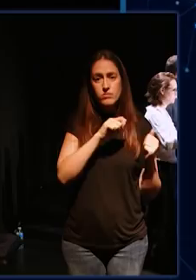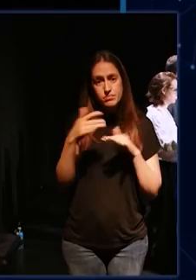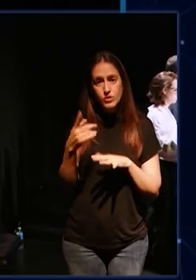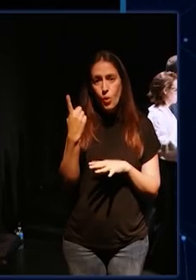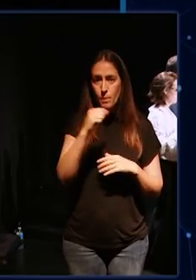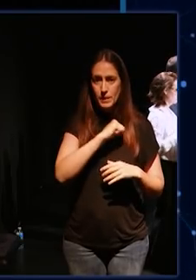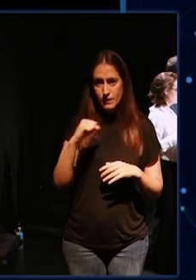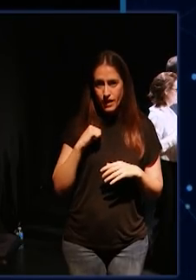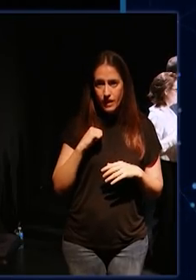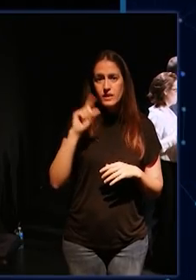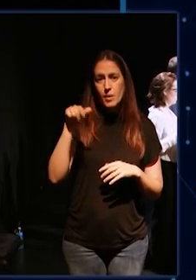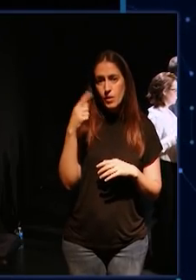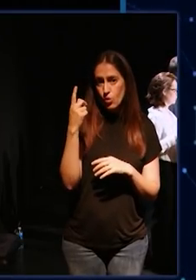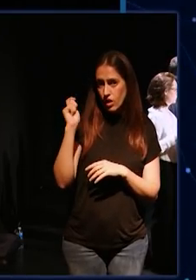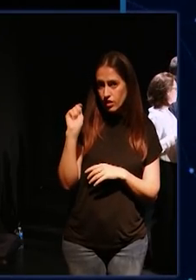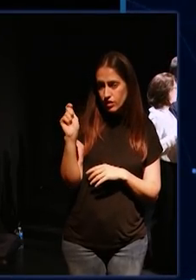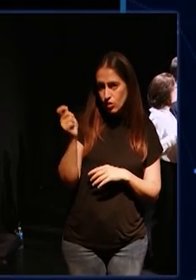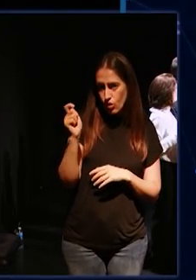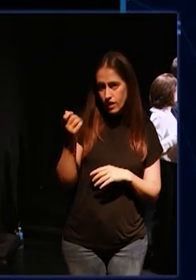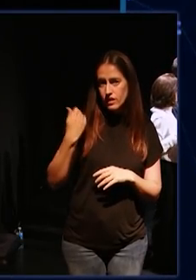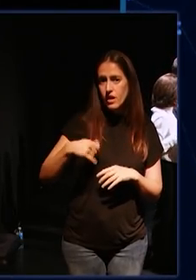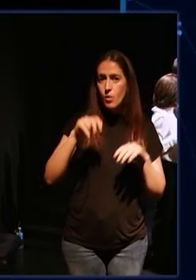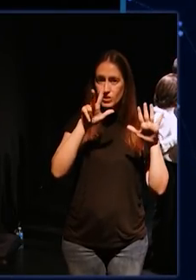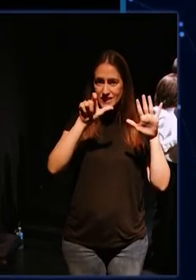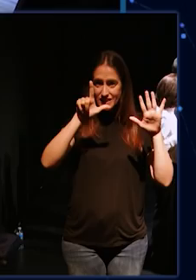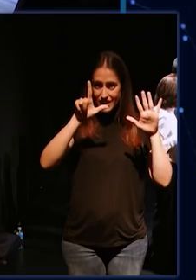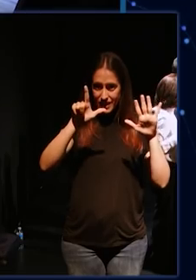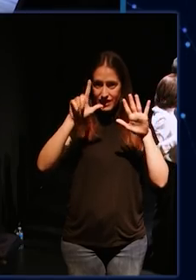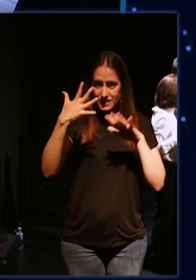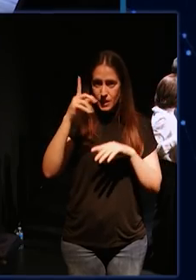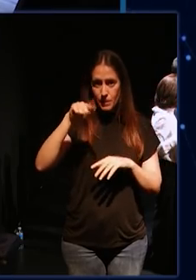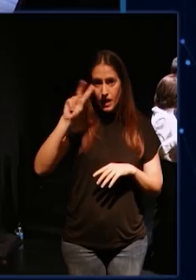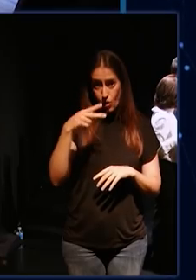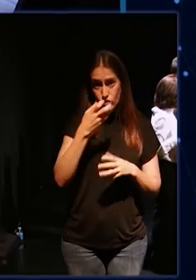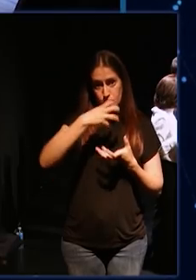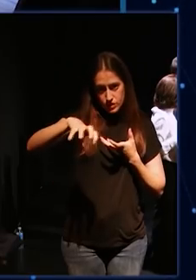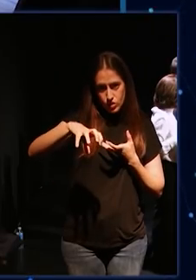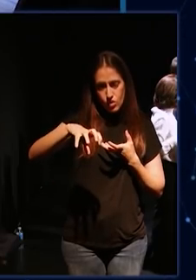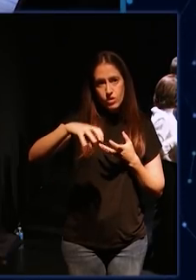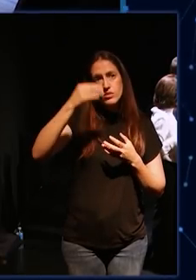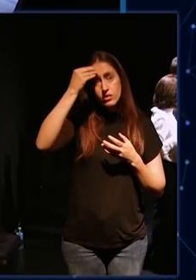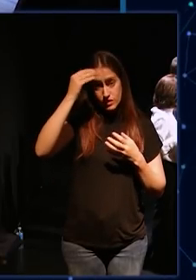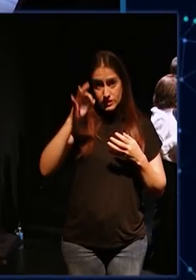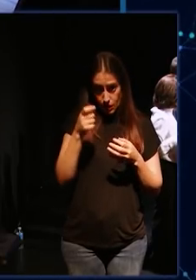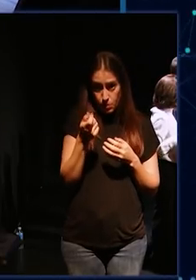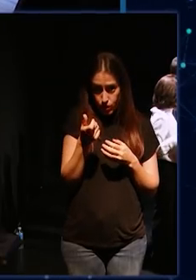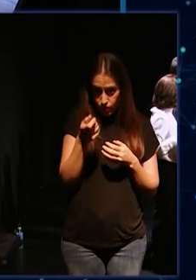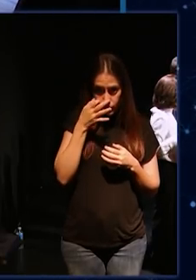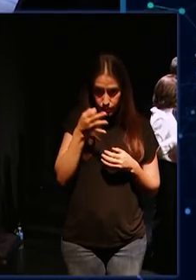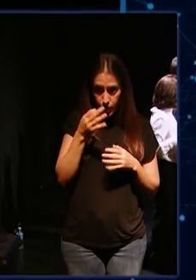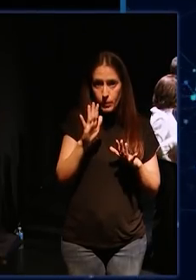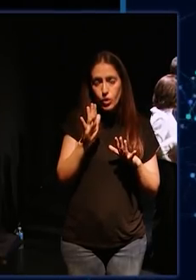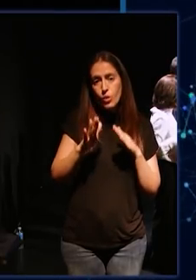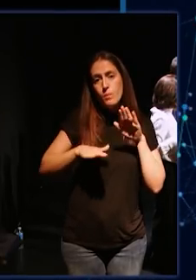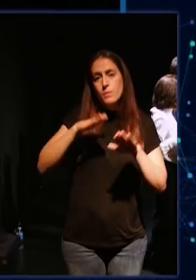un pis que lloguem per rellogar. Total, 875.000 euros d'inversió. Sabeu que és poc, però és la primera pedra per anar